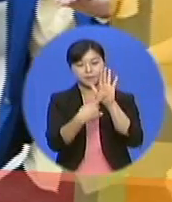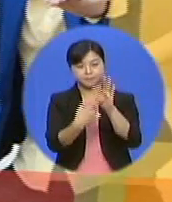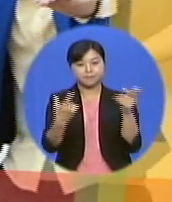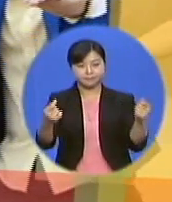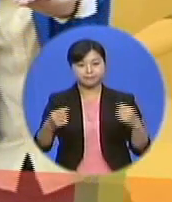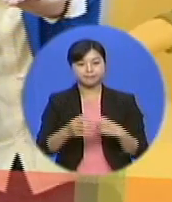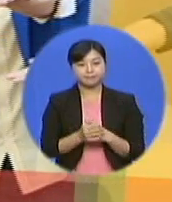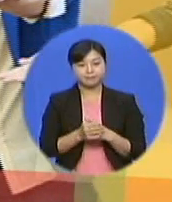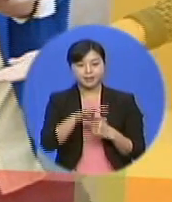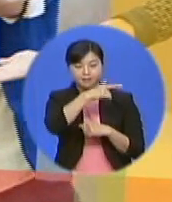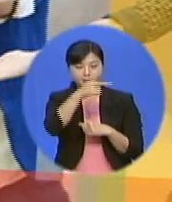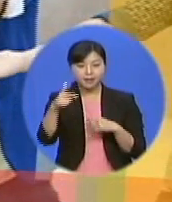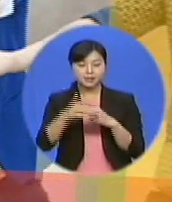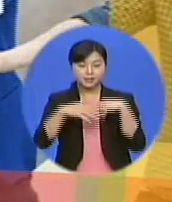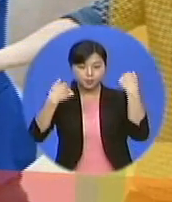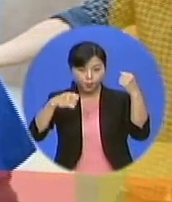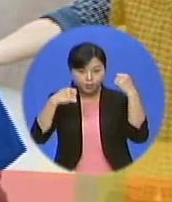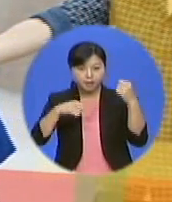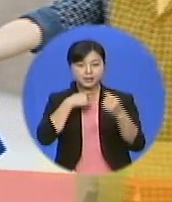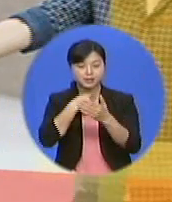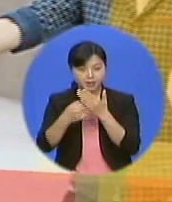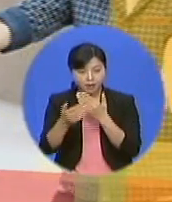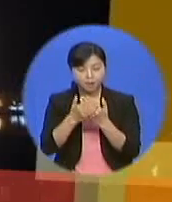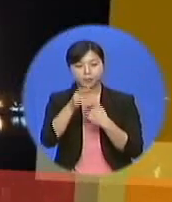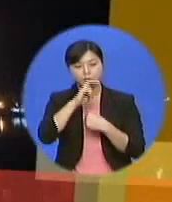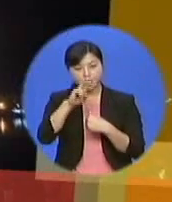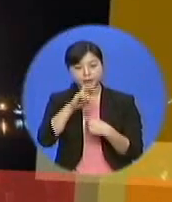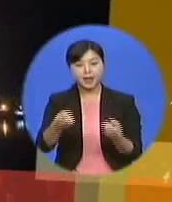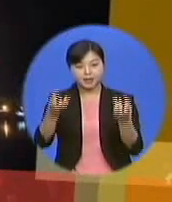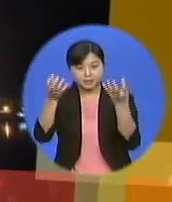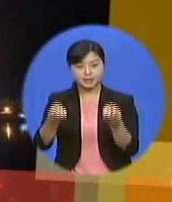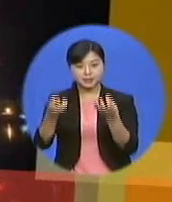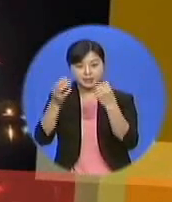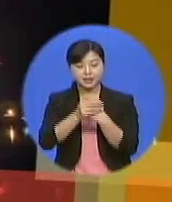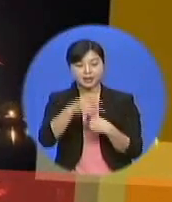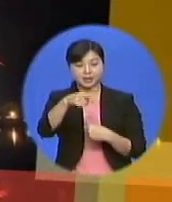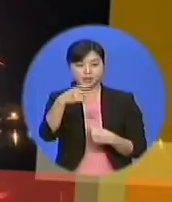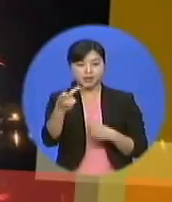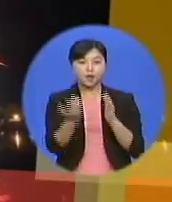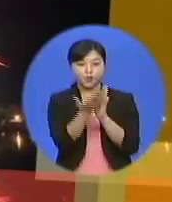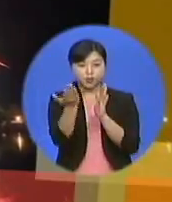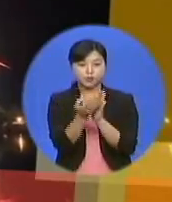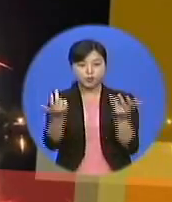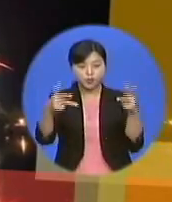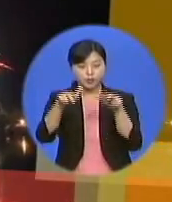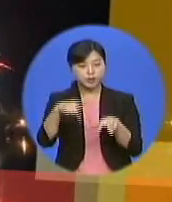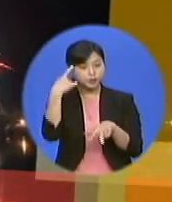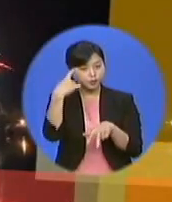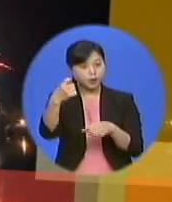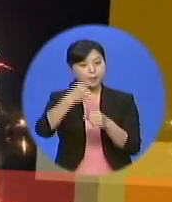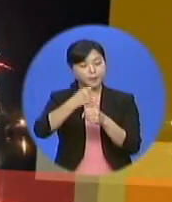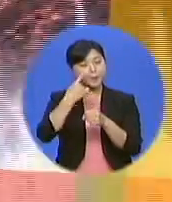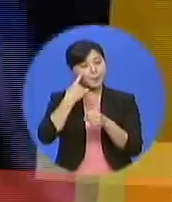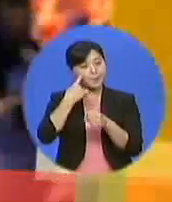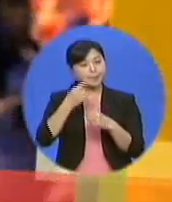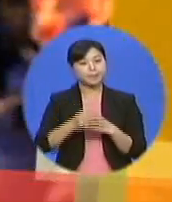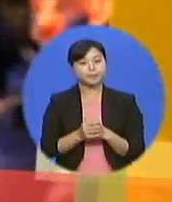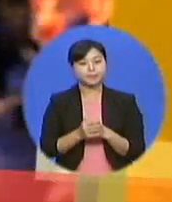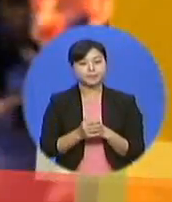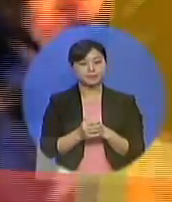열립니다. 다양한 공연, 체험, 가요제 등 일산 호수공원에서 추억을 남겨보세요.